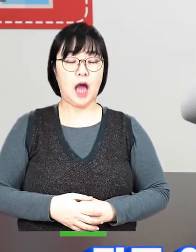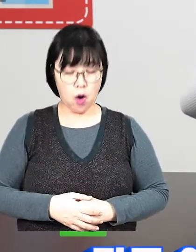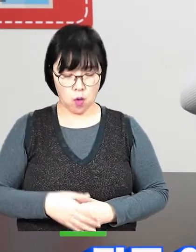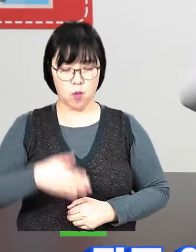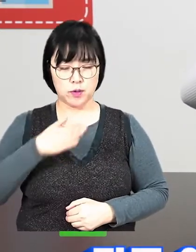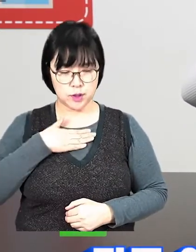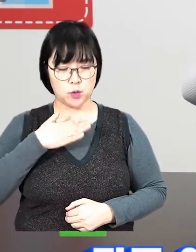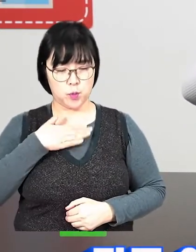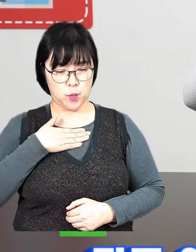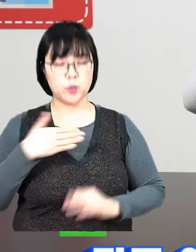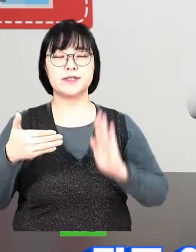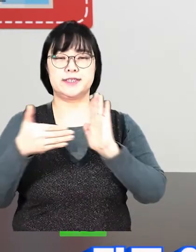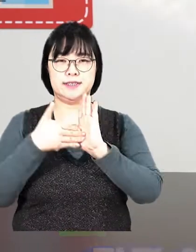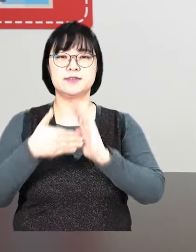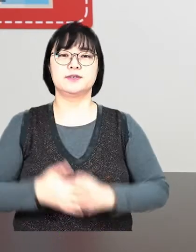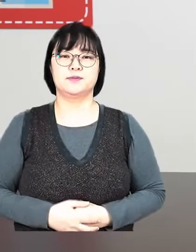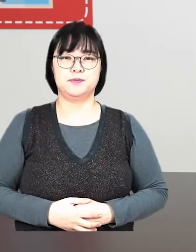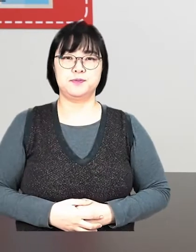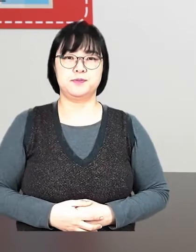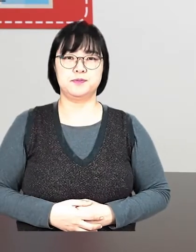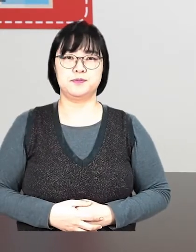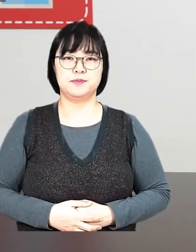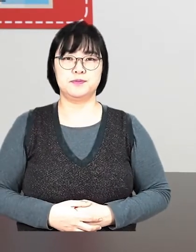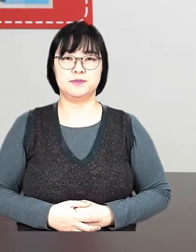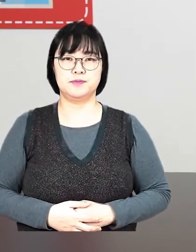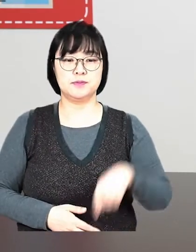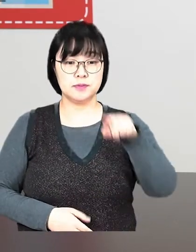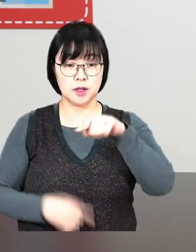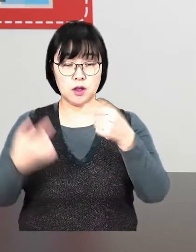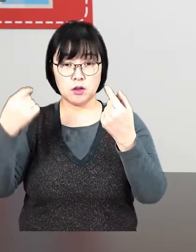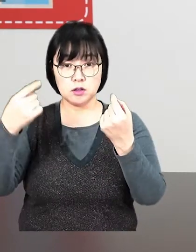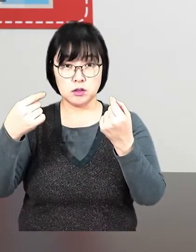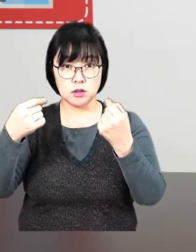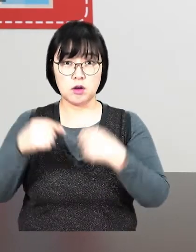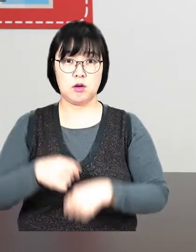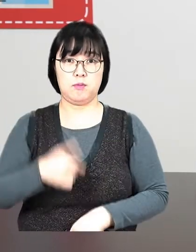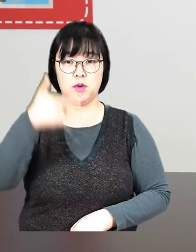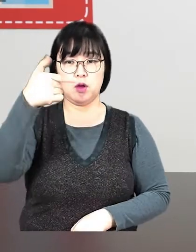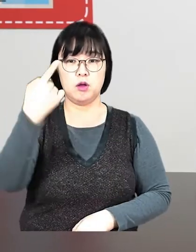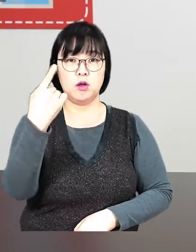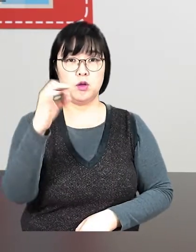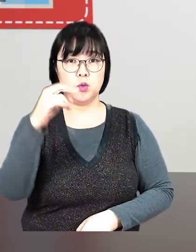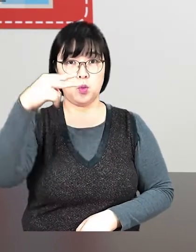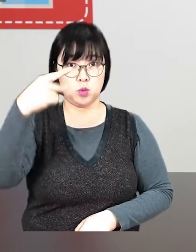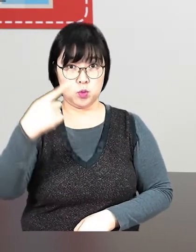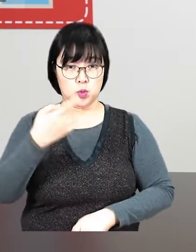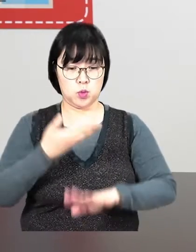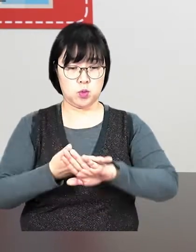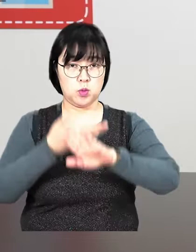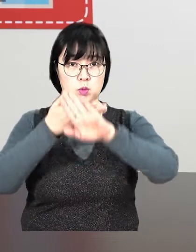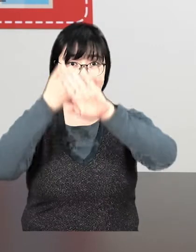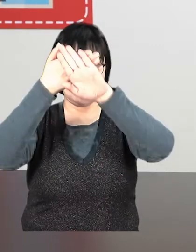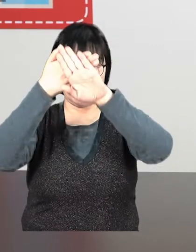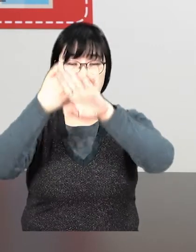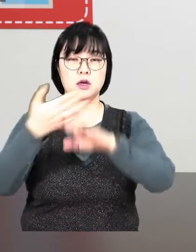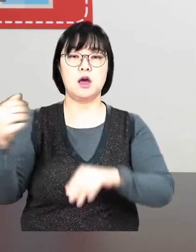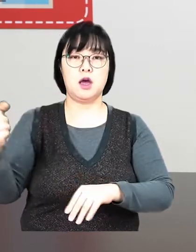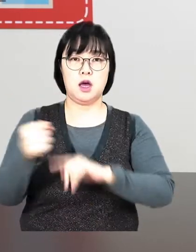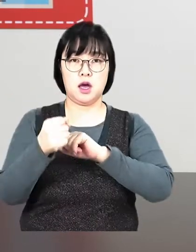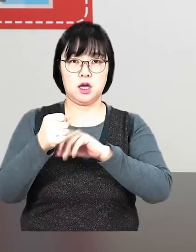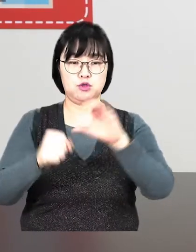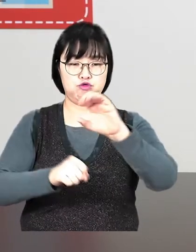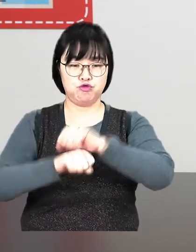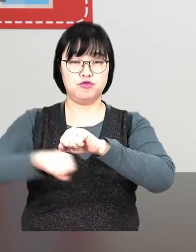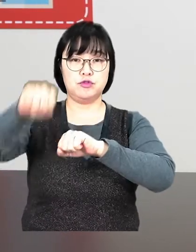저도 여기까지. 자 이렇게 서로 다른 농도의 용액을 가지고 우리가